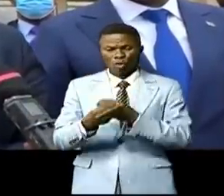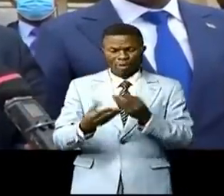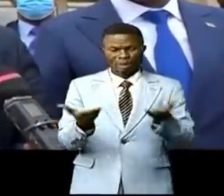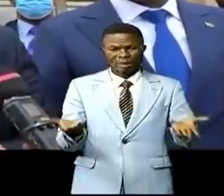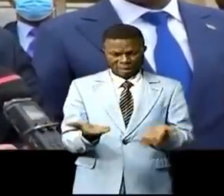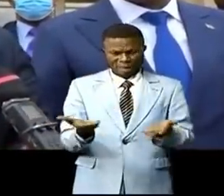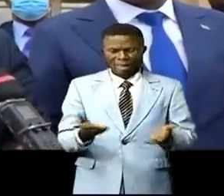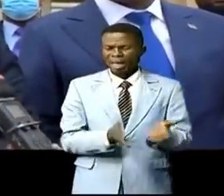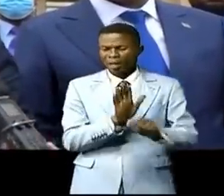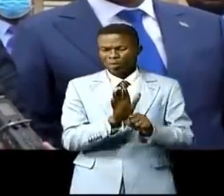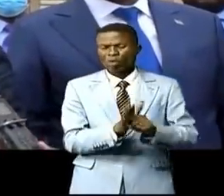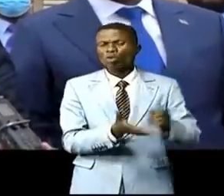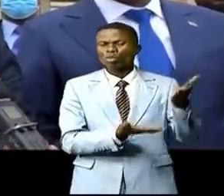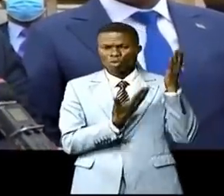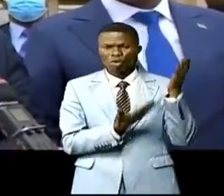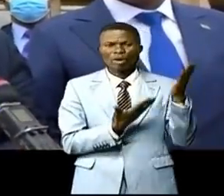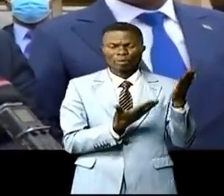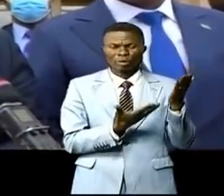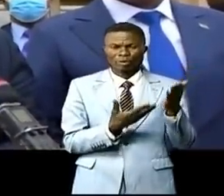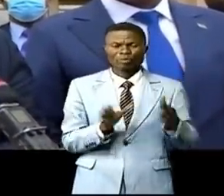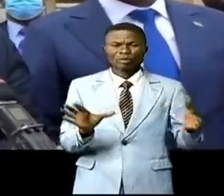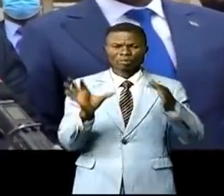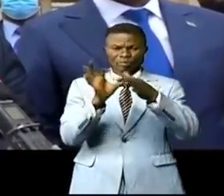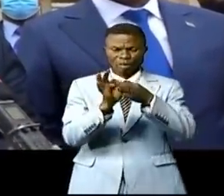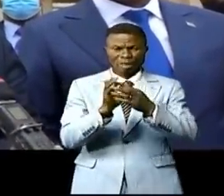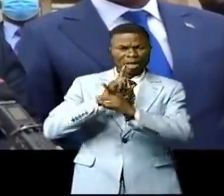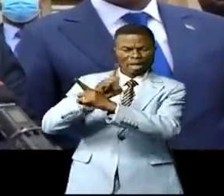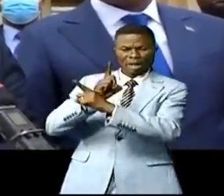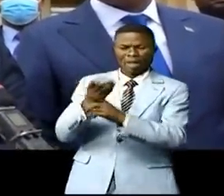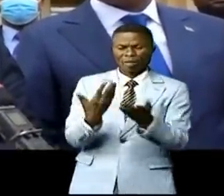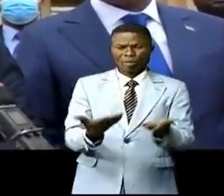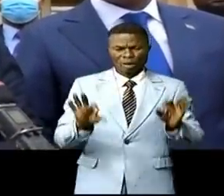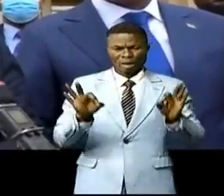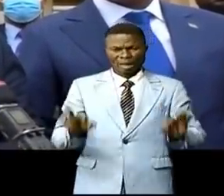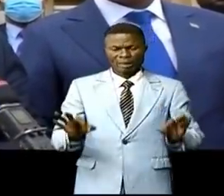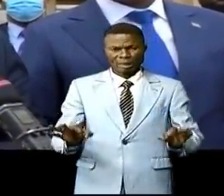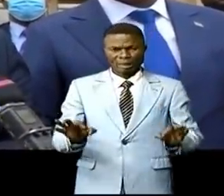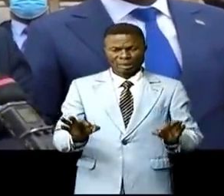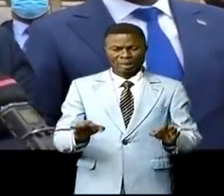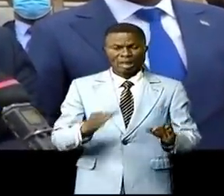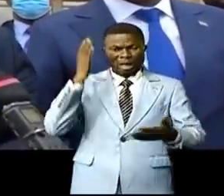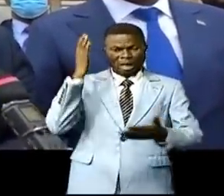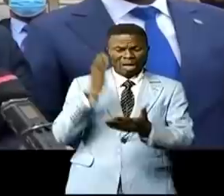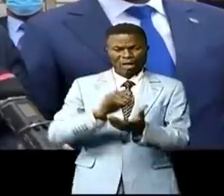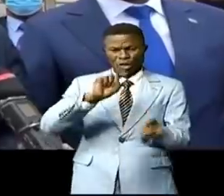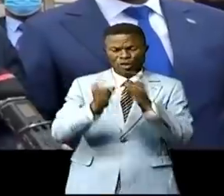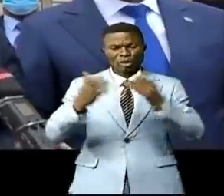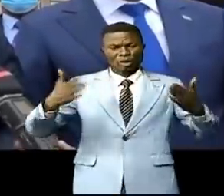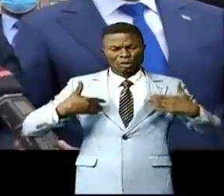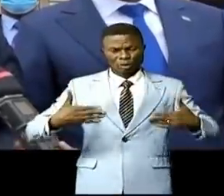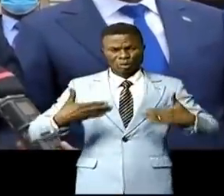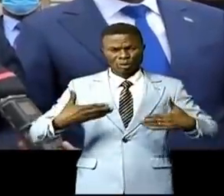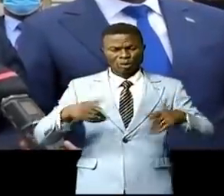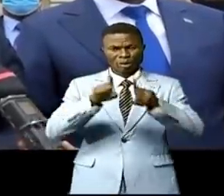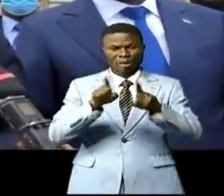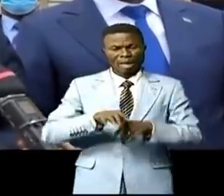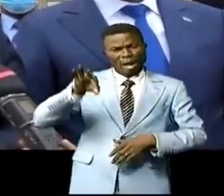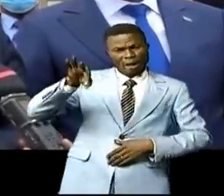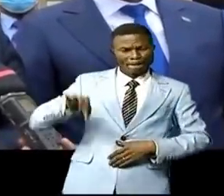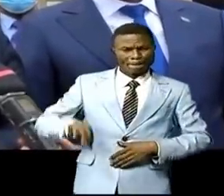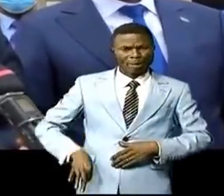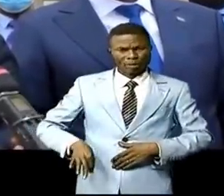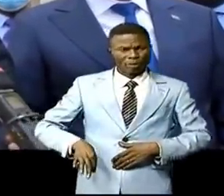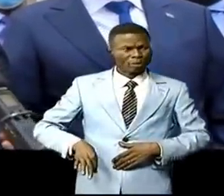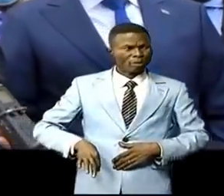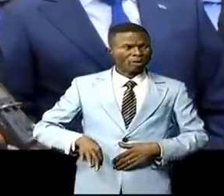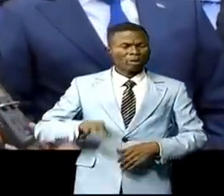extrêmement importantes et le lien entre la protection de la nature, la lutte contre le changement climatique et les intérêts